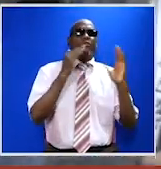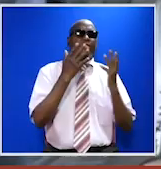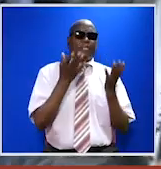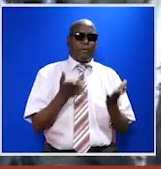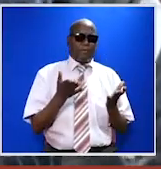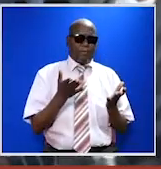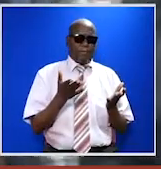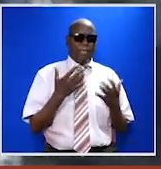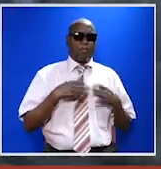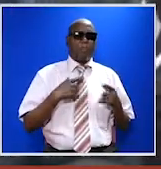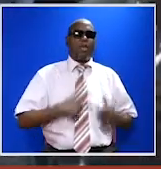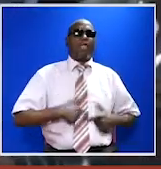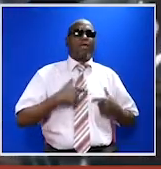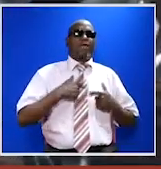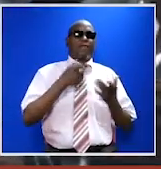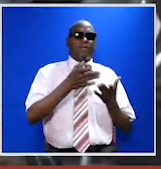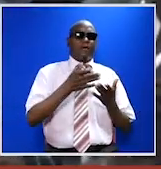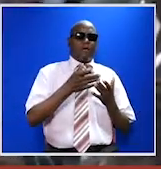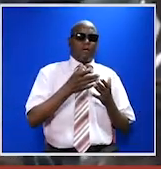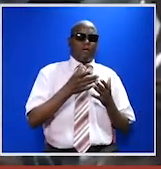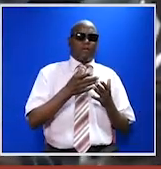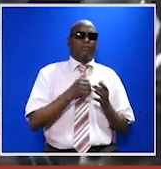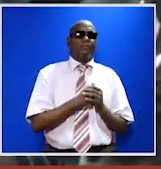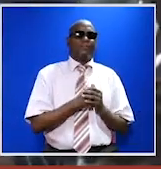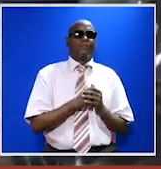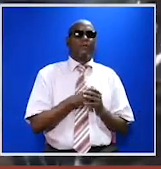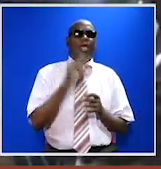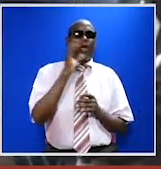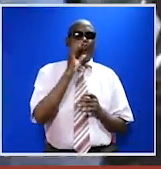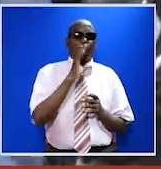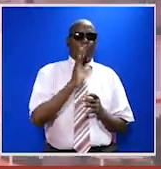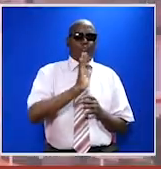wale watu wataishi kwa hizo manyumba za gorofa, ndio watakuwa customers wenyu kwa hii soko.